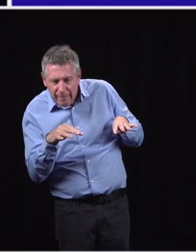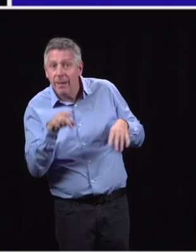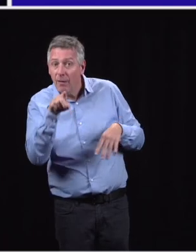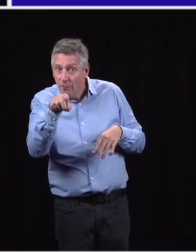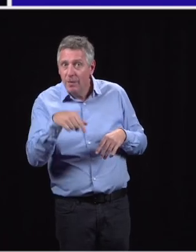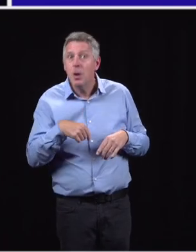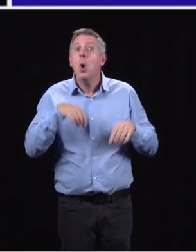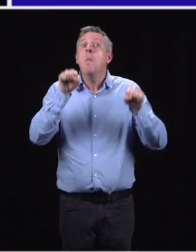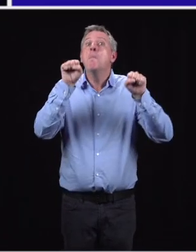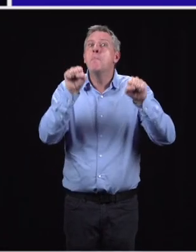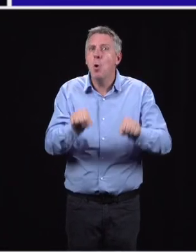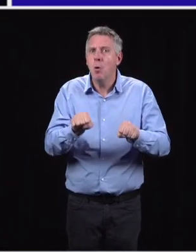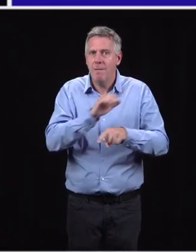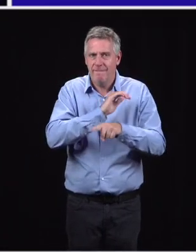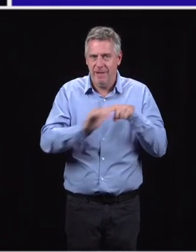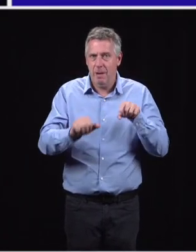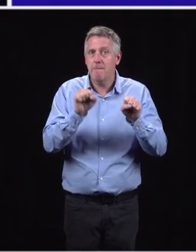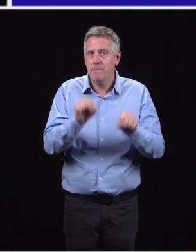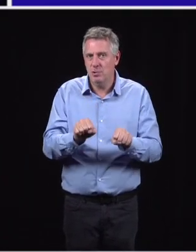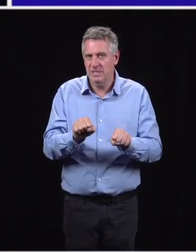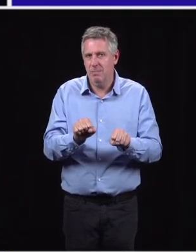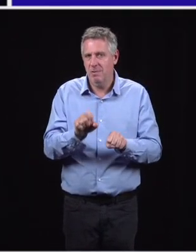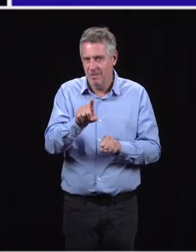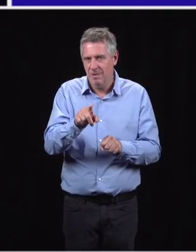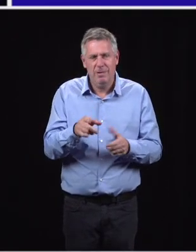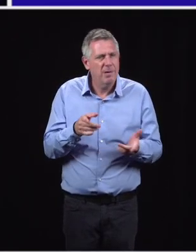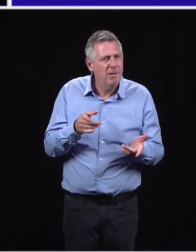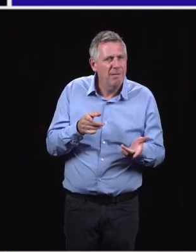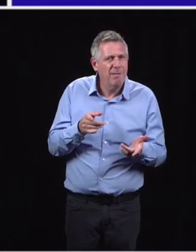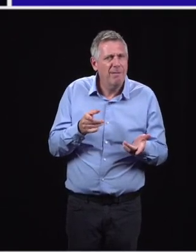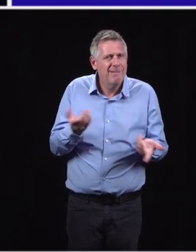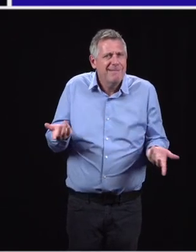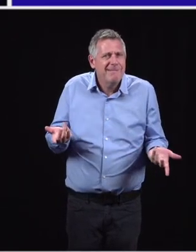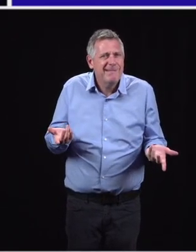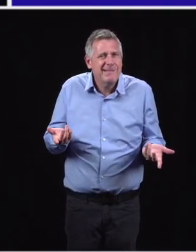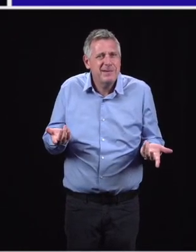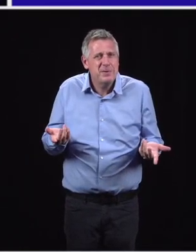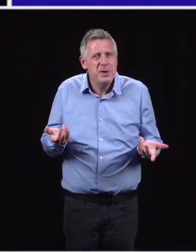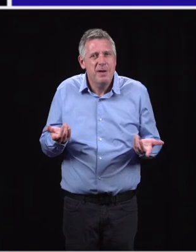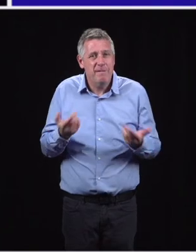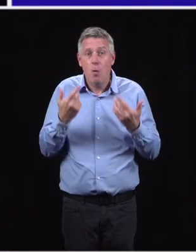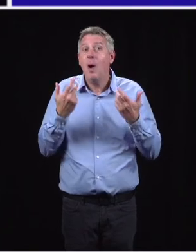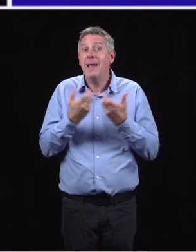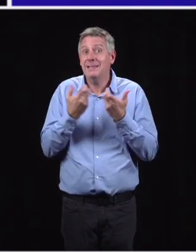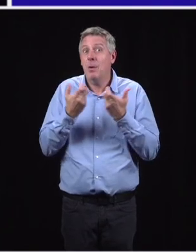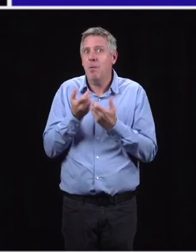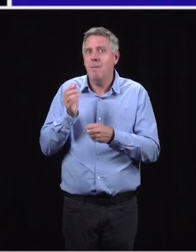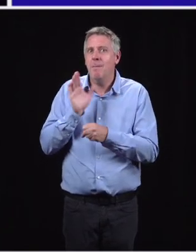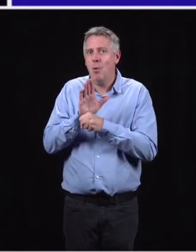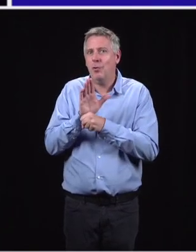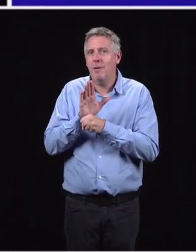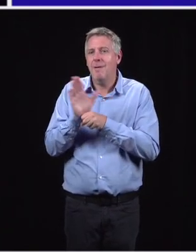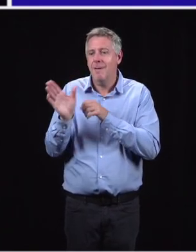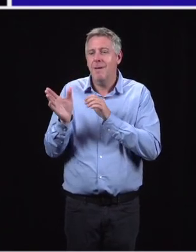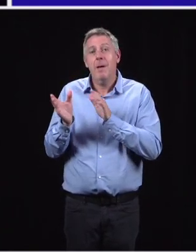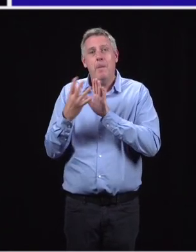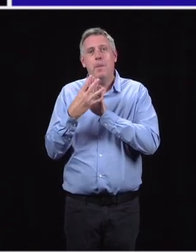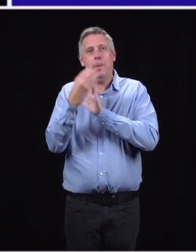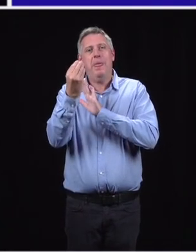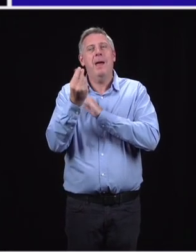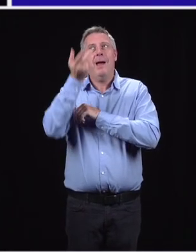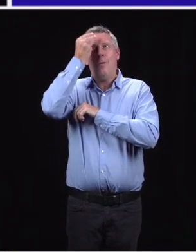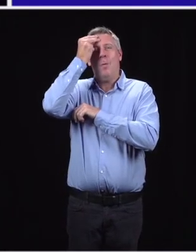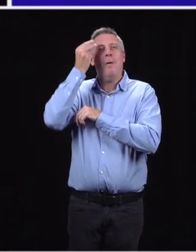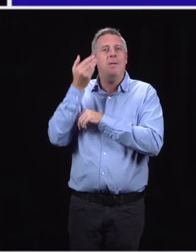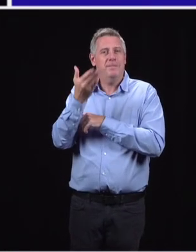c'est possible et vous vous en doutez rien de vaut la force de l'exemple c'est notre troisième grand témoin qui